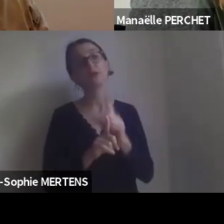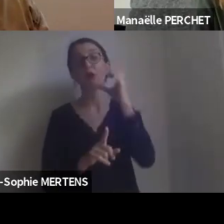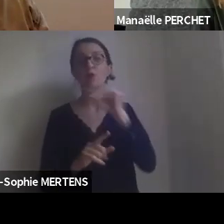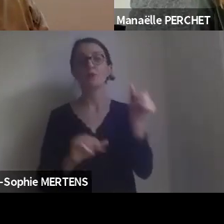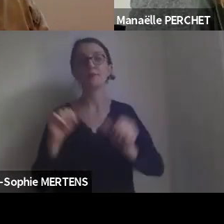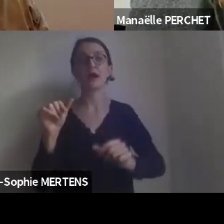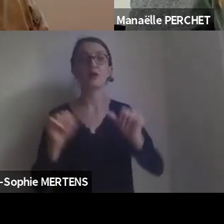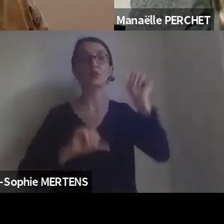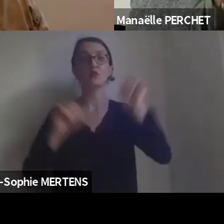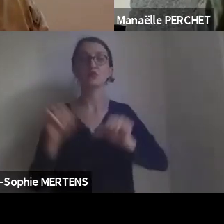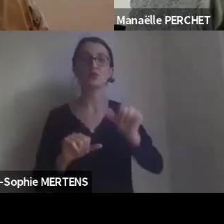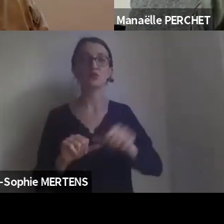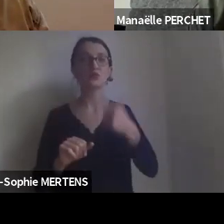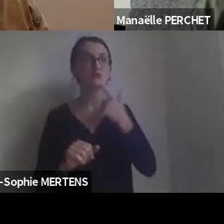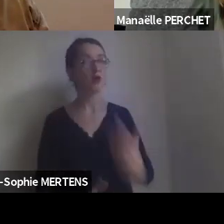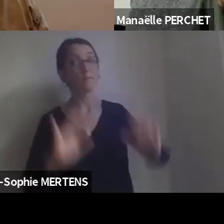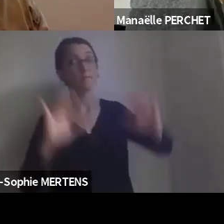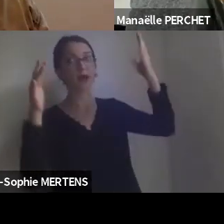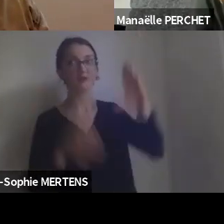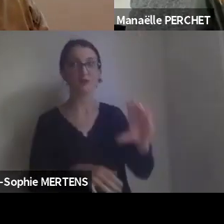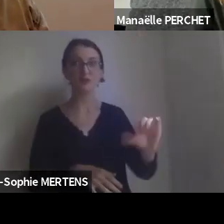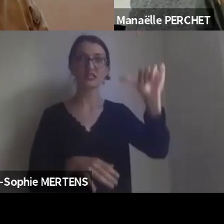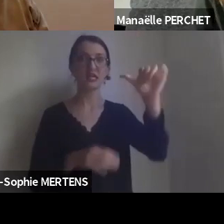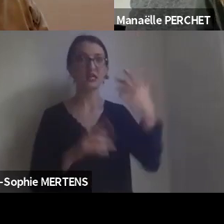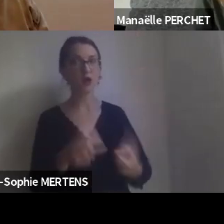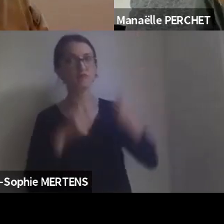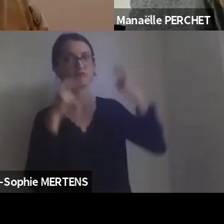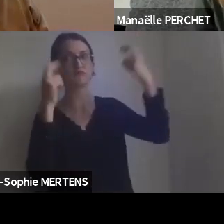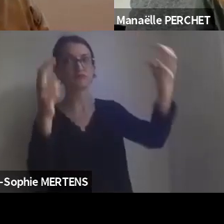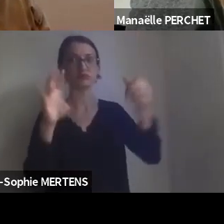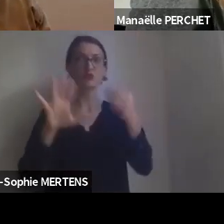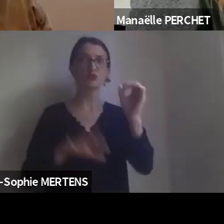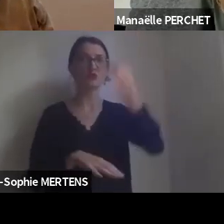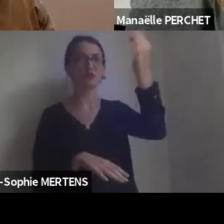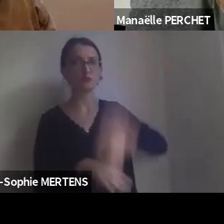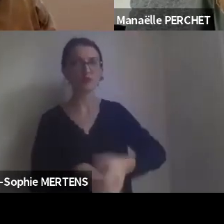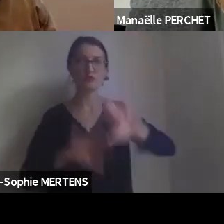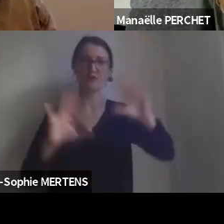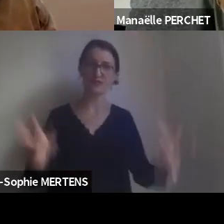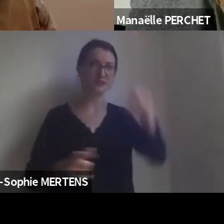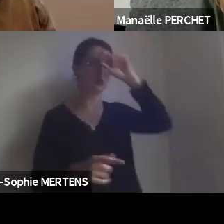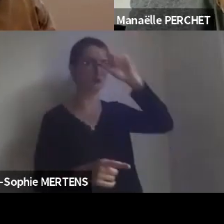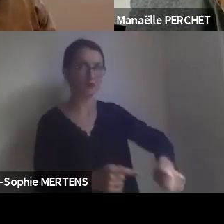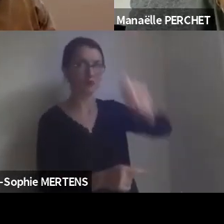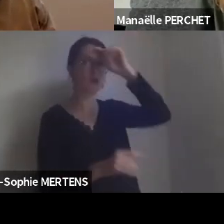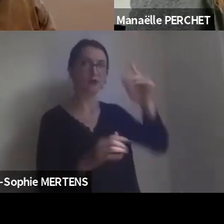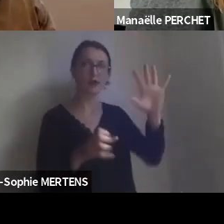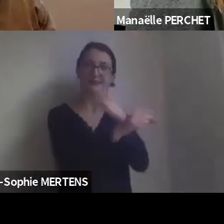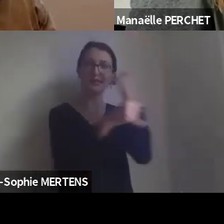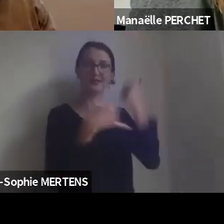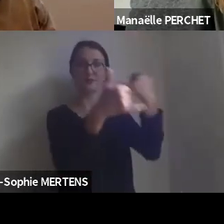« Super, vous avez un chiffre d'affaires qui augmente de plus de 60% en pleine période de Covid. Génial, vous serez lauréat des trophées. » Pas du tout. C'est